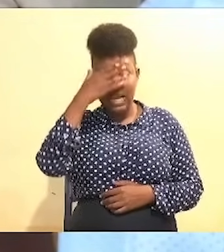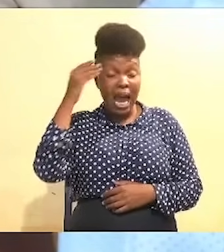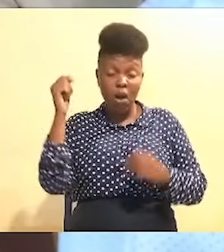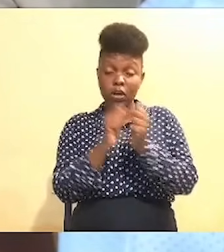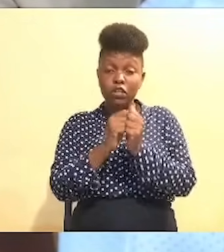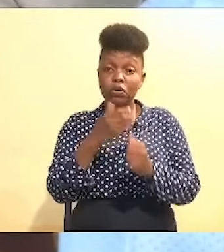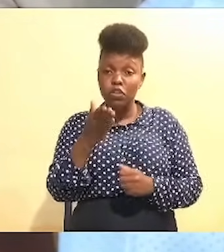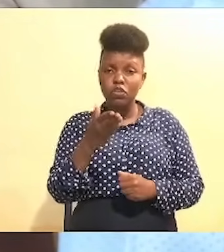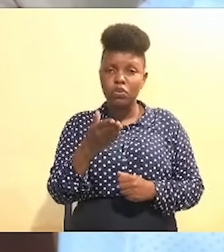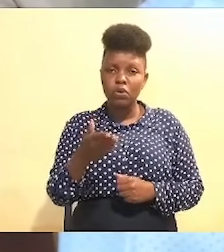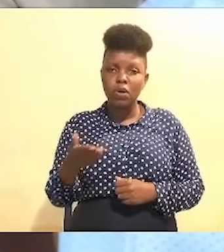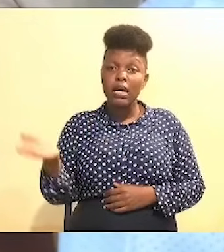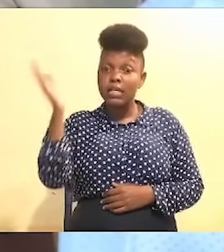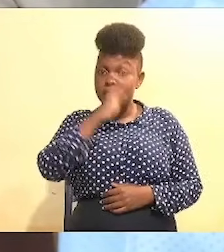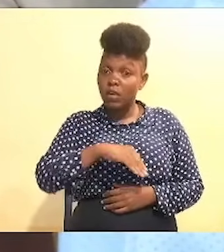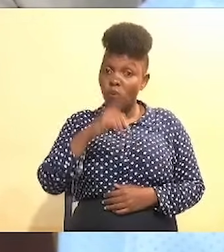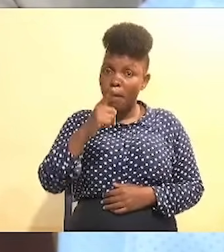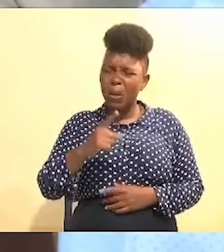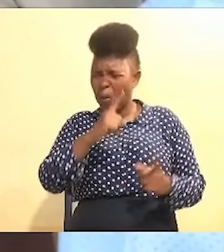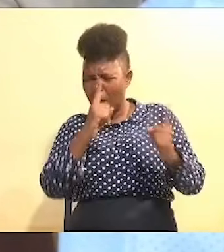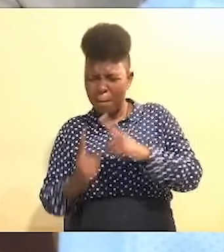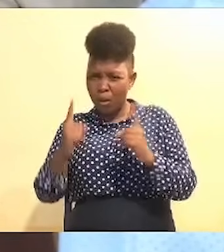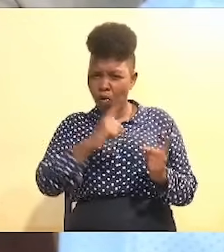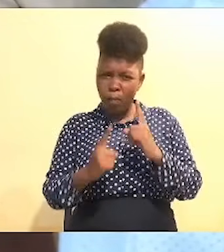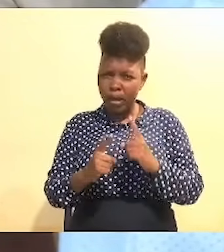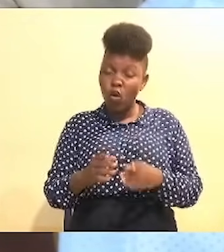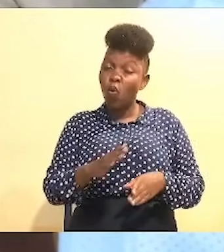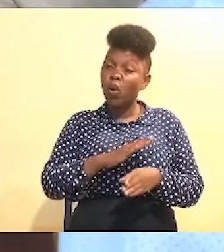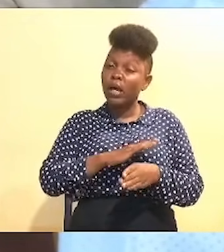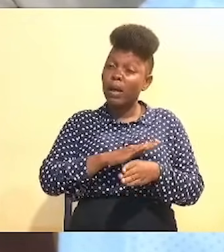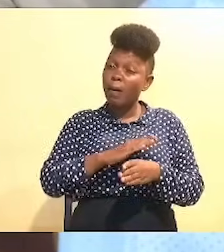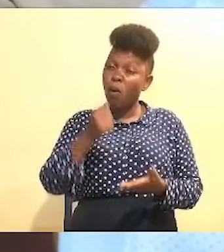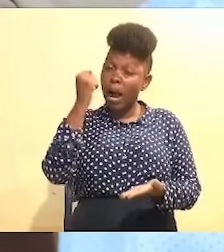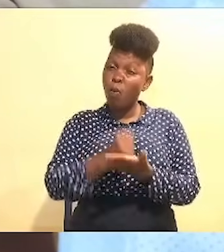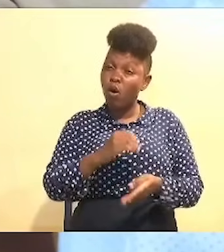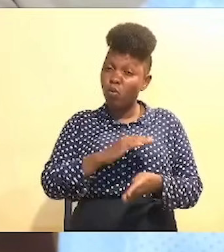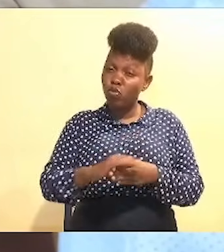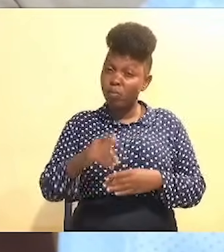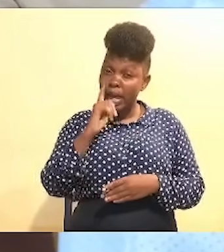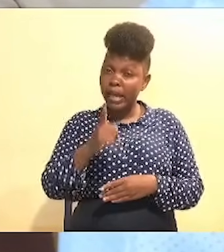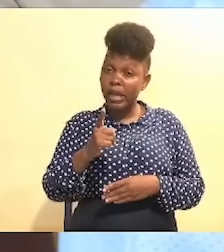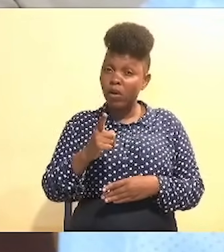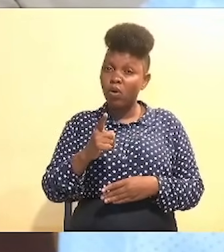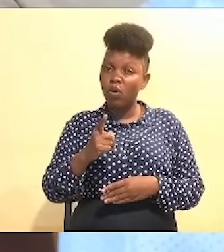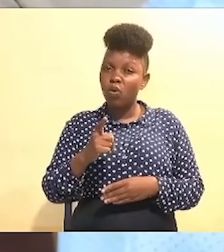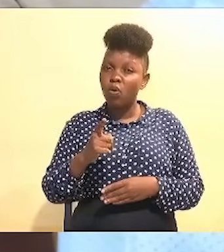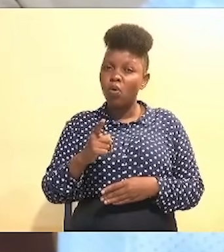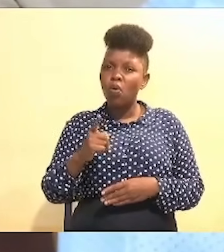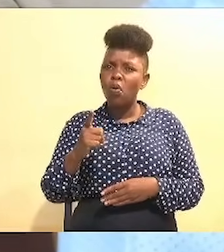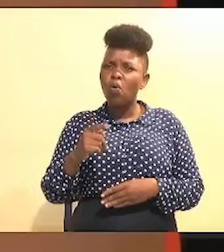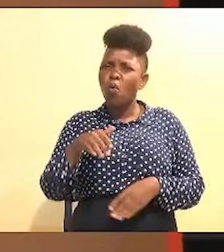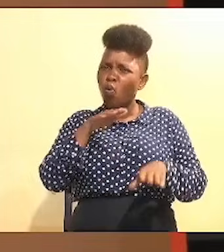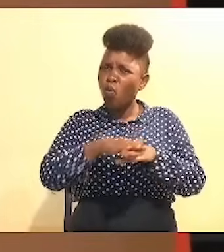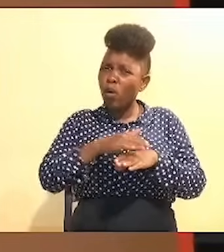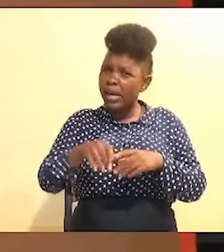Yaani ile siku ambayo mmegombana ukaamua kutumia hiyo kama silaha, sasa utaniambia nini wewe? Siku ile